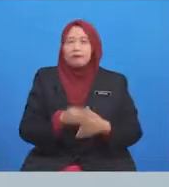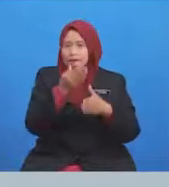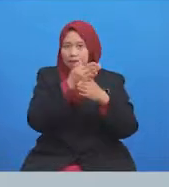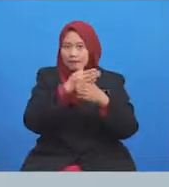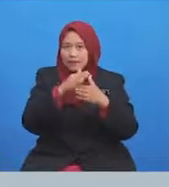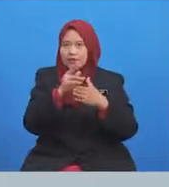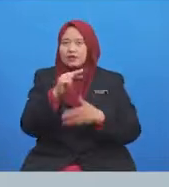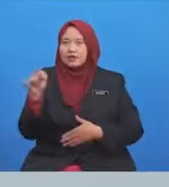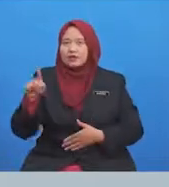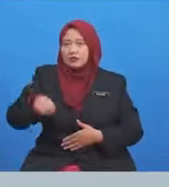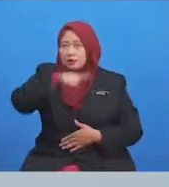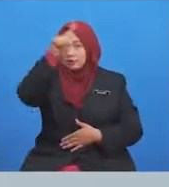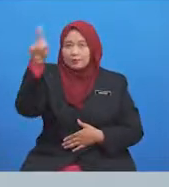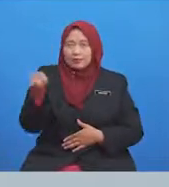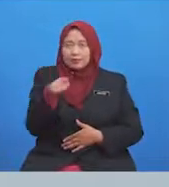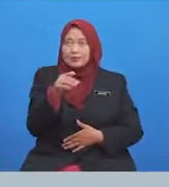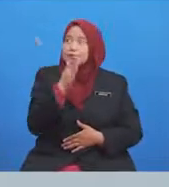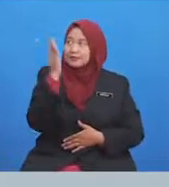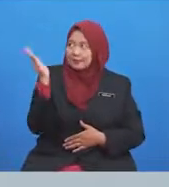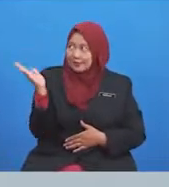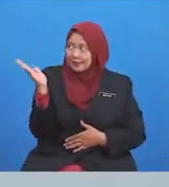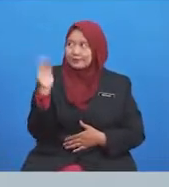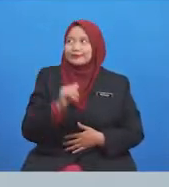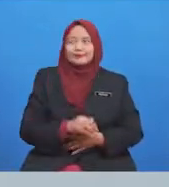dalam paparan ini.